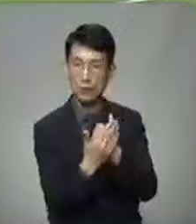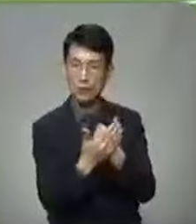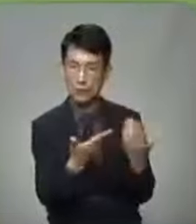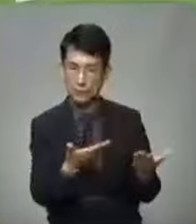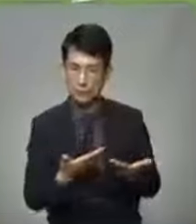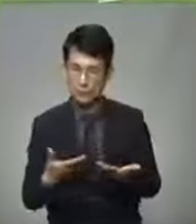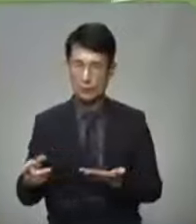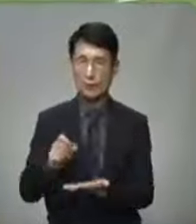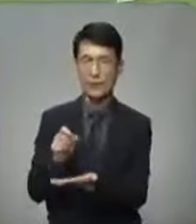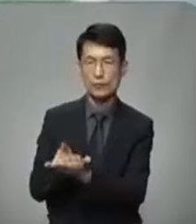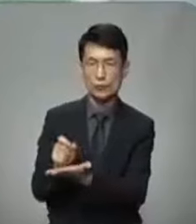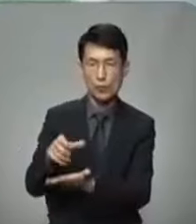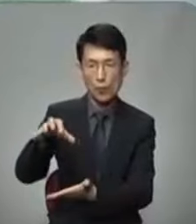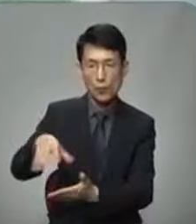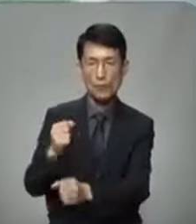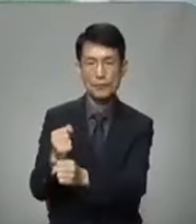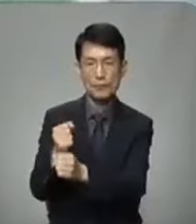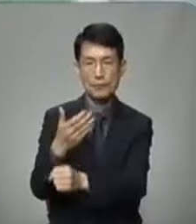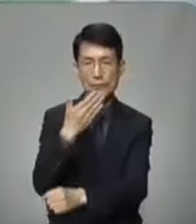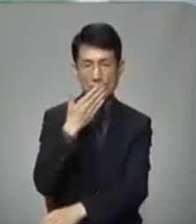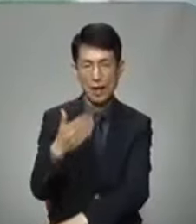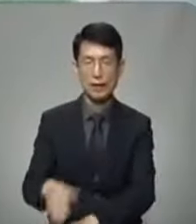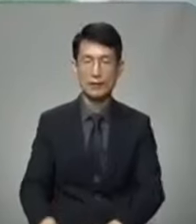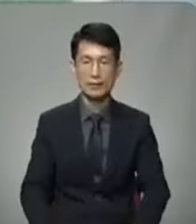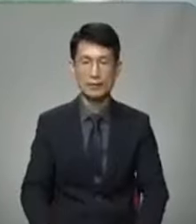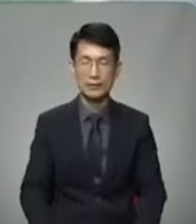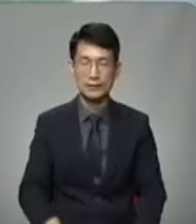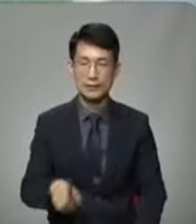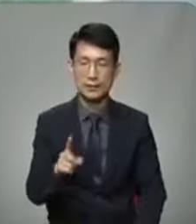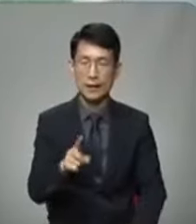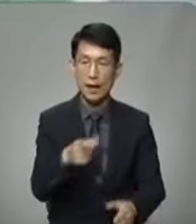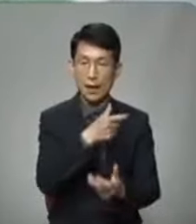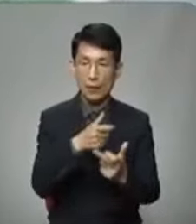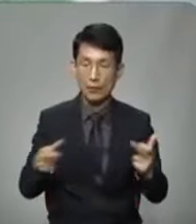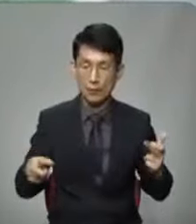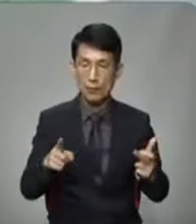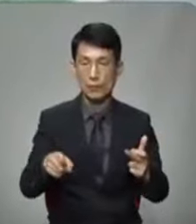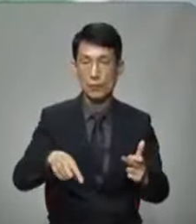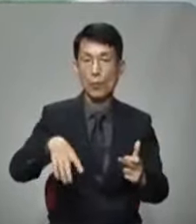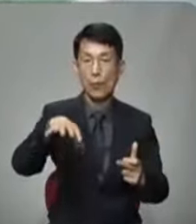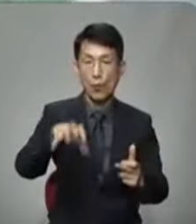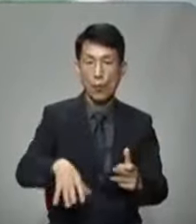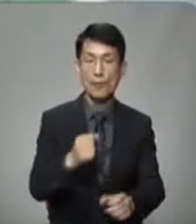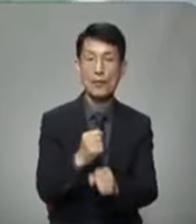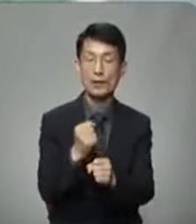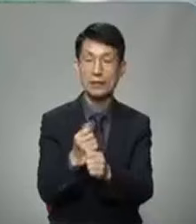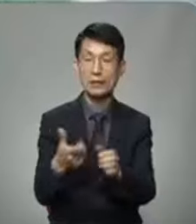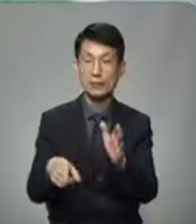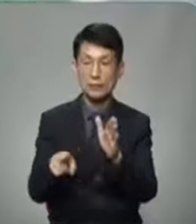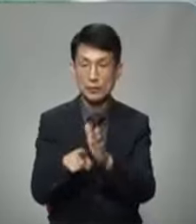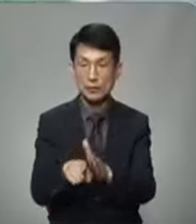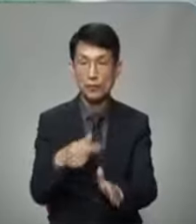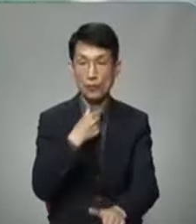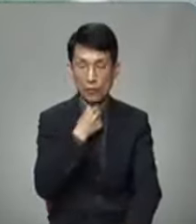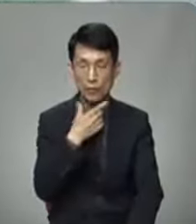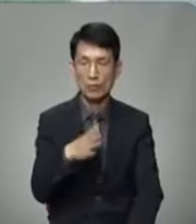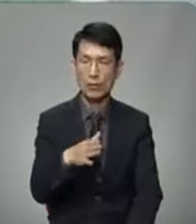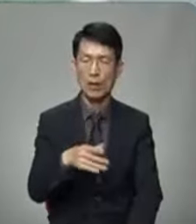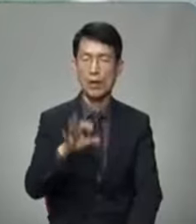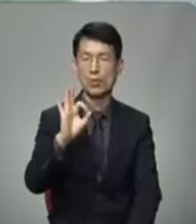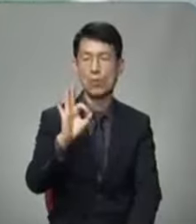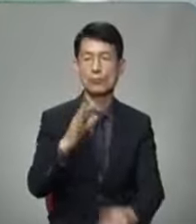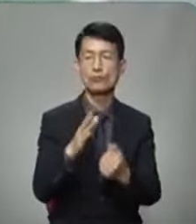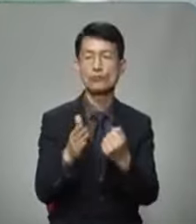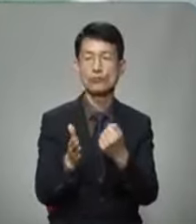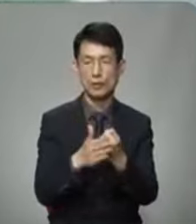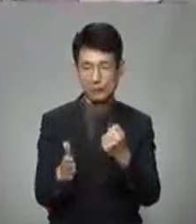구상입니다. 애초 강원도가 강원FC 전용구장 건립을 추진했지만 예산 문제와 지역 간 경쟁 과열